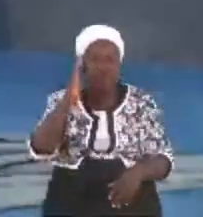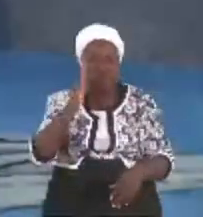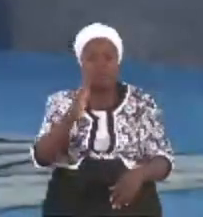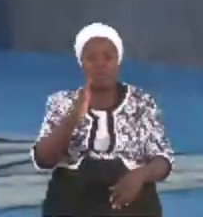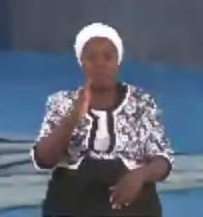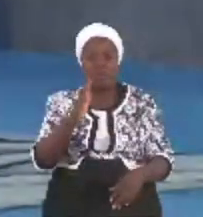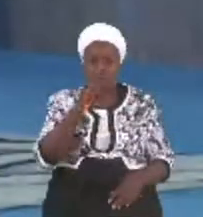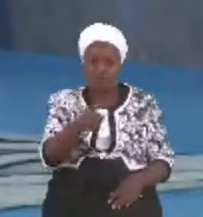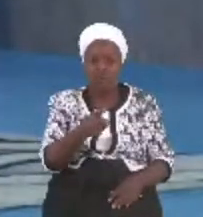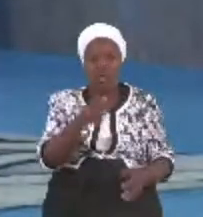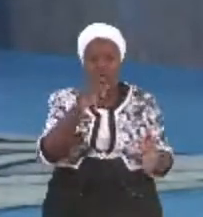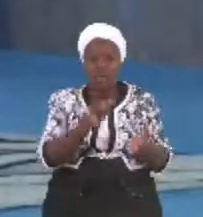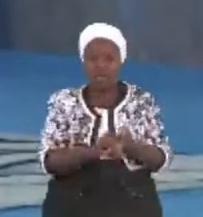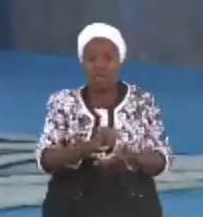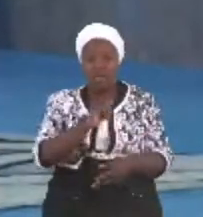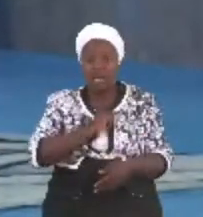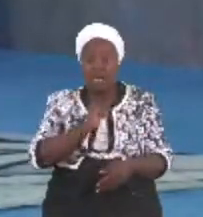fasse?